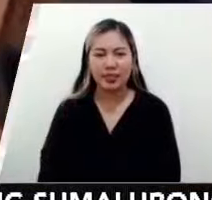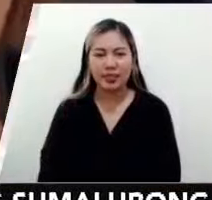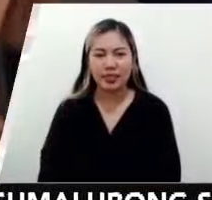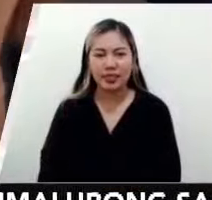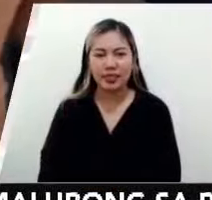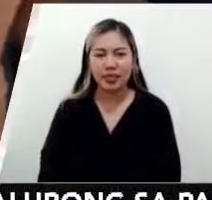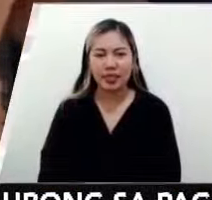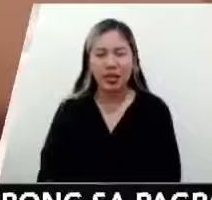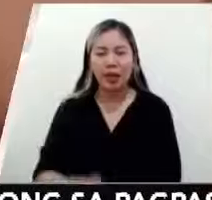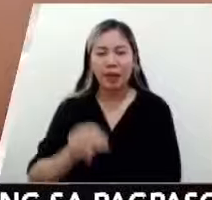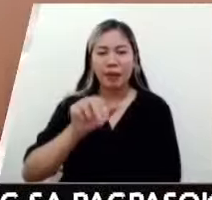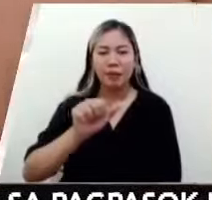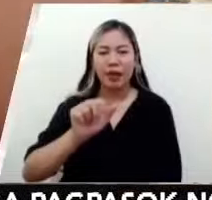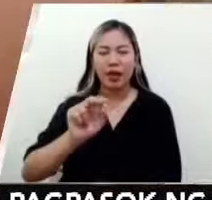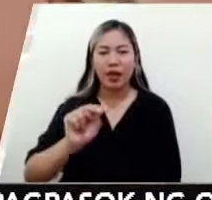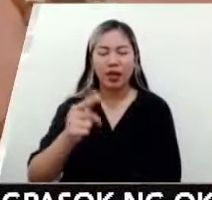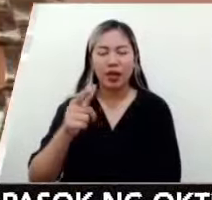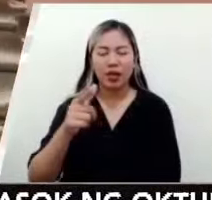niyo po binubuksan?